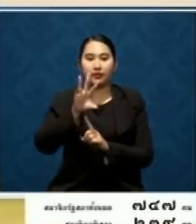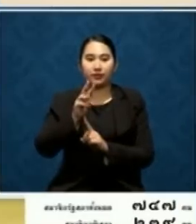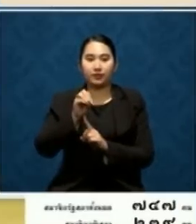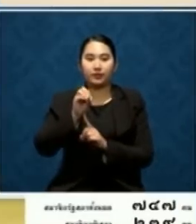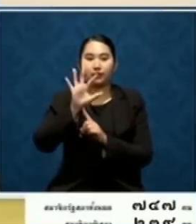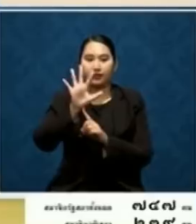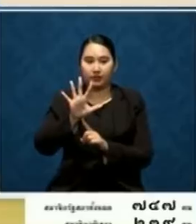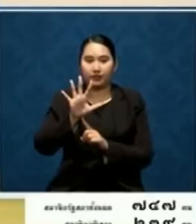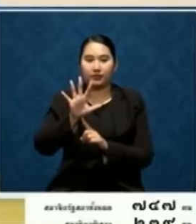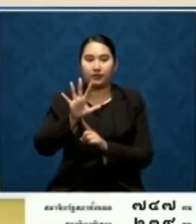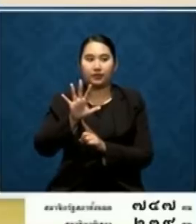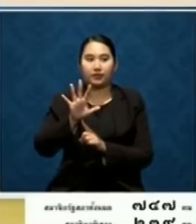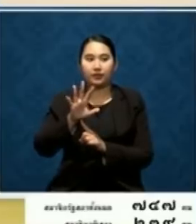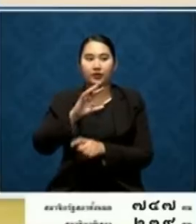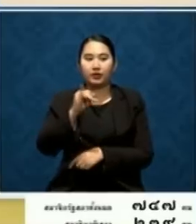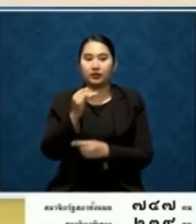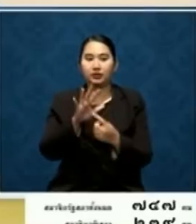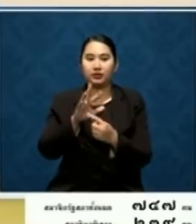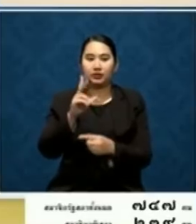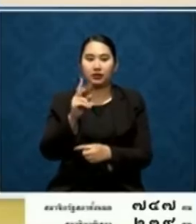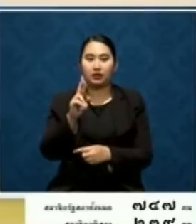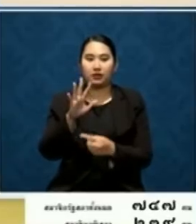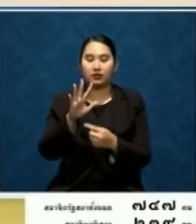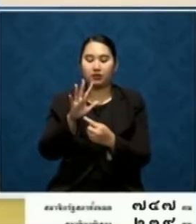65นายจักรรัฐพัวช่วย